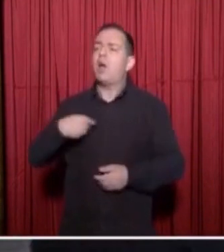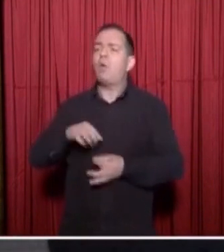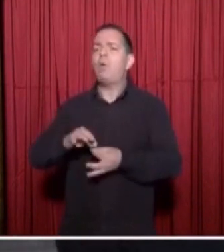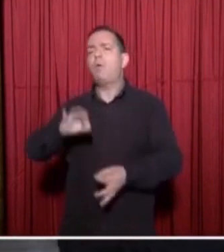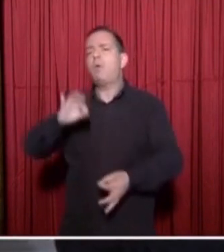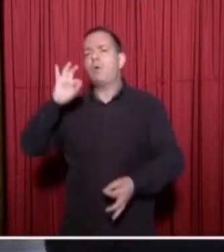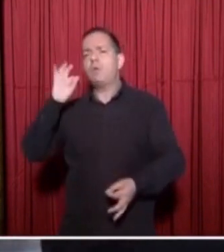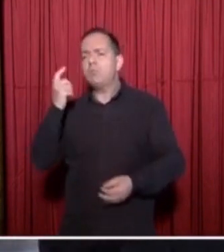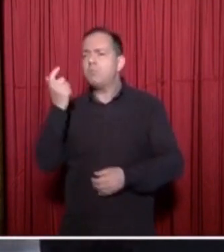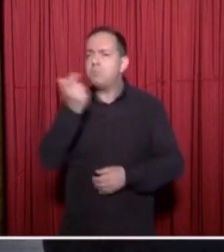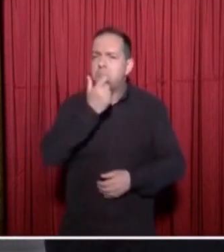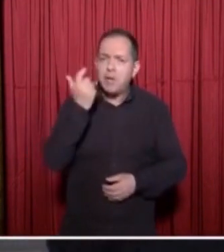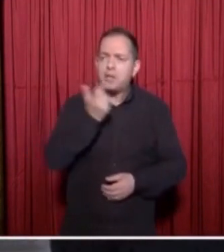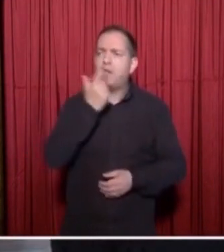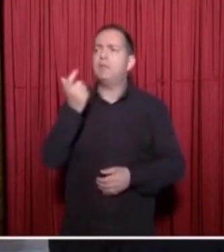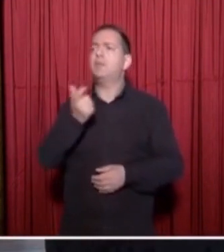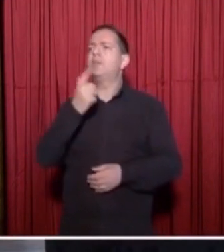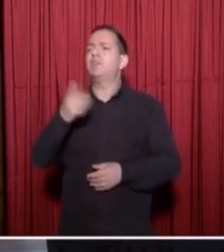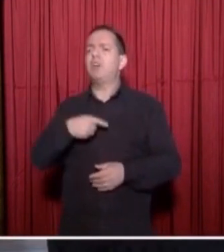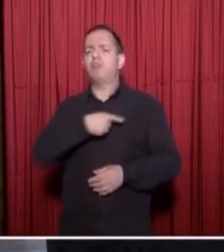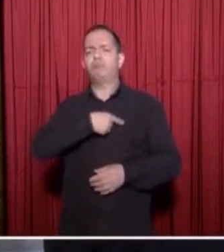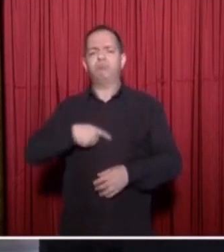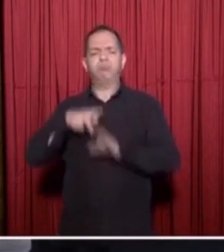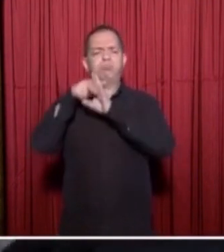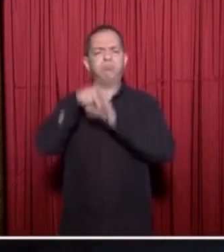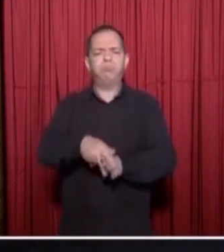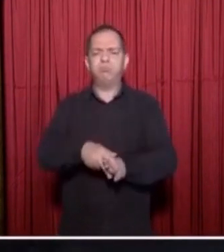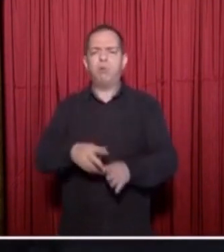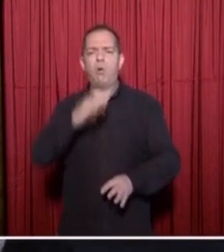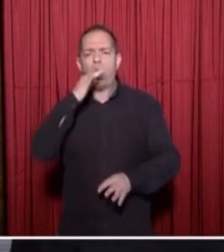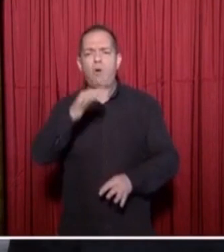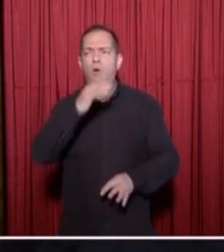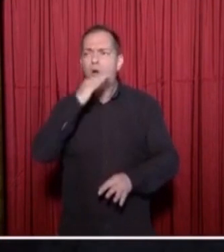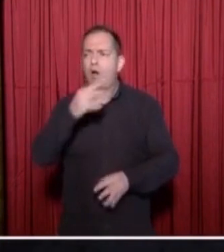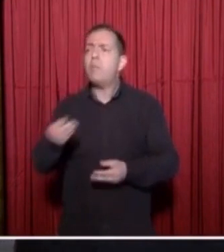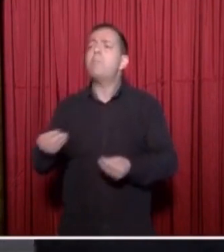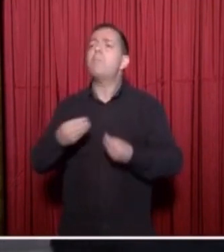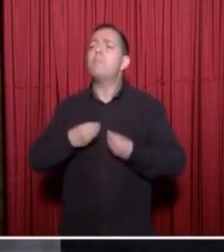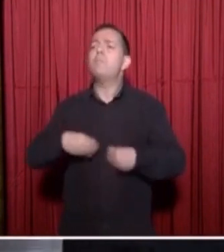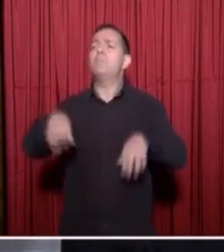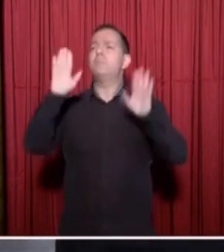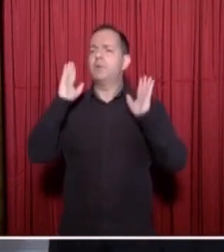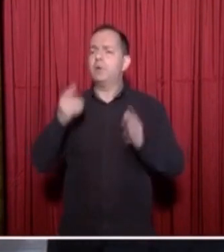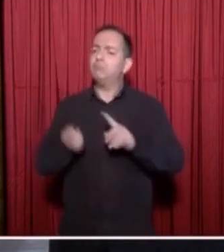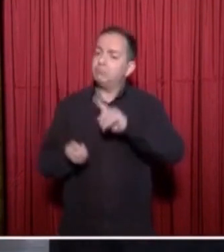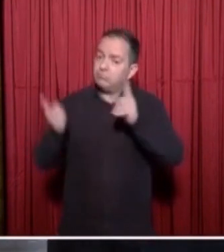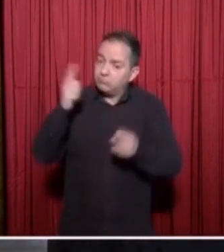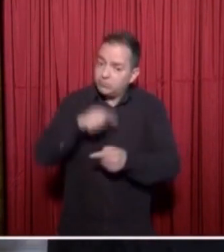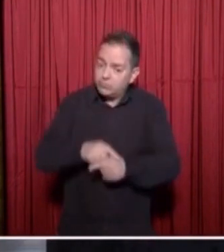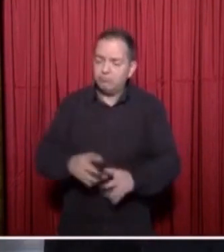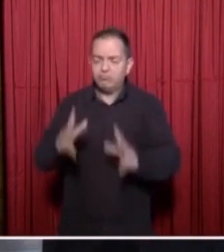αργίας, περιεργίας, φιλαρχίας και αργολογίας μη μη δώσου. Πνεύμα